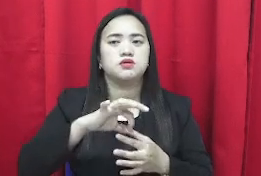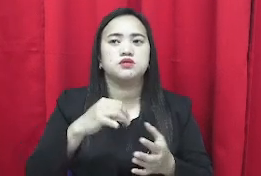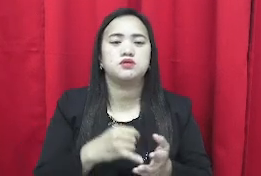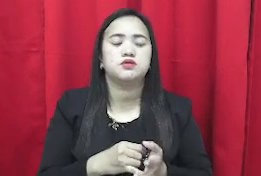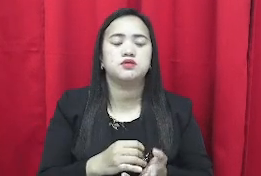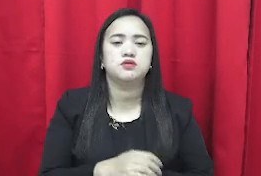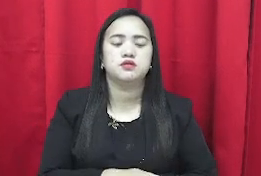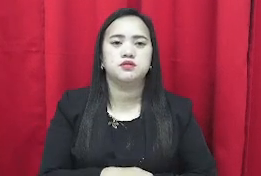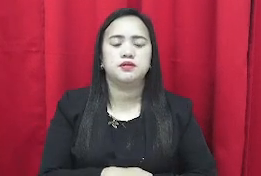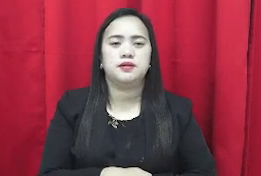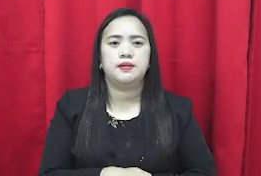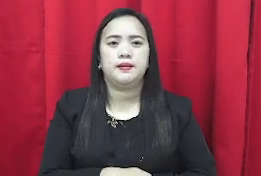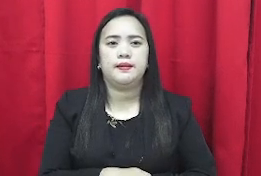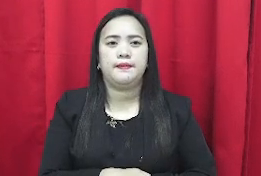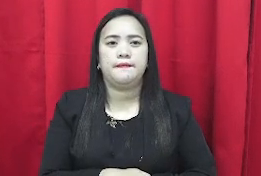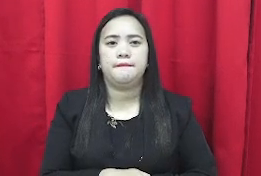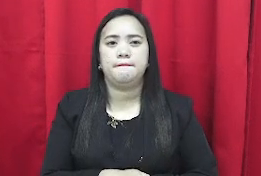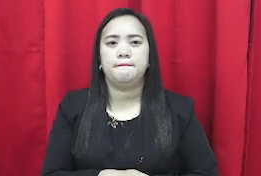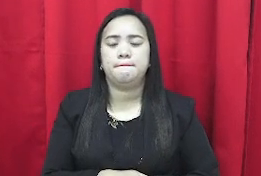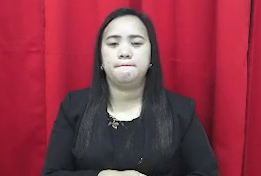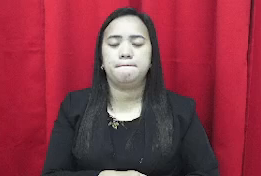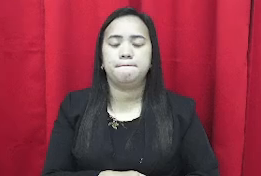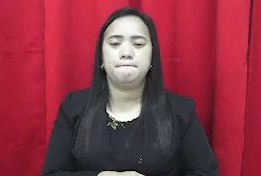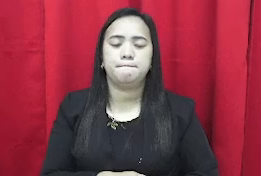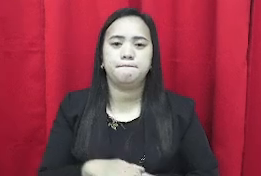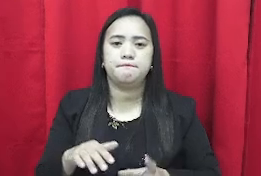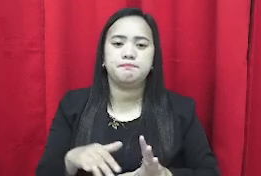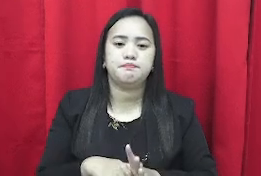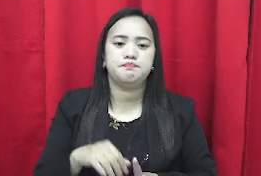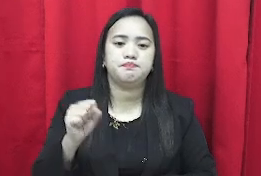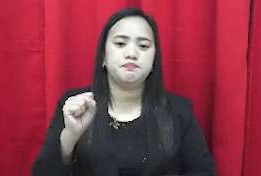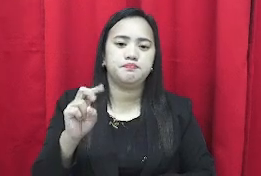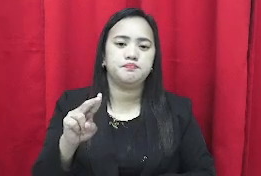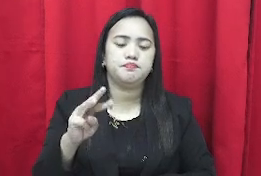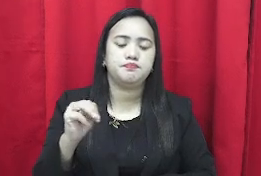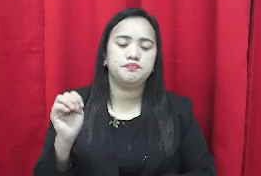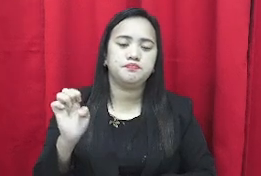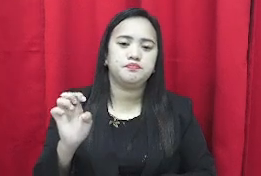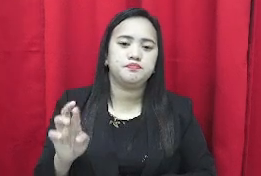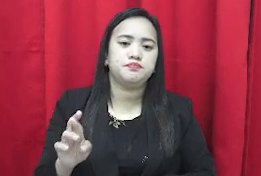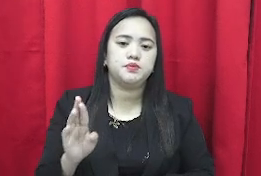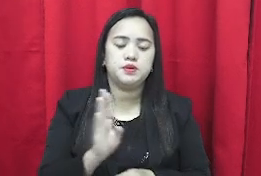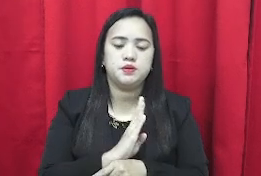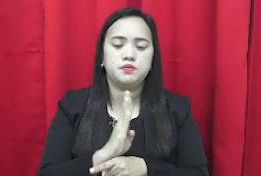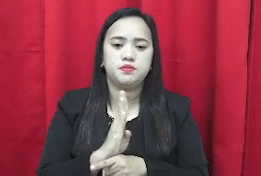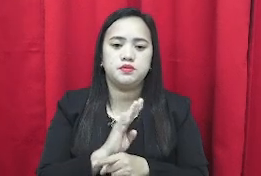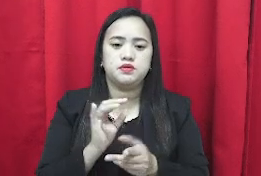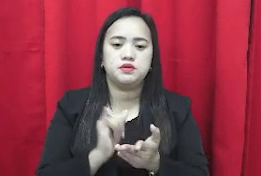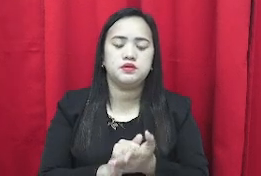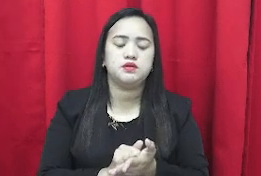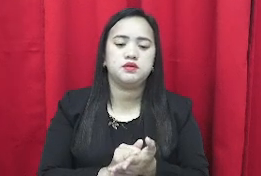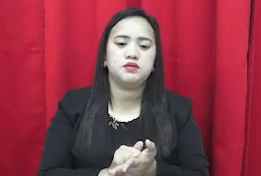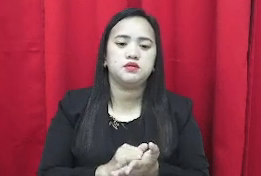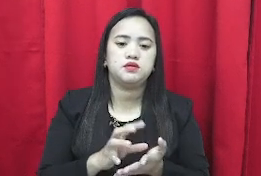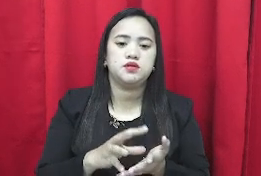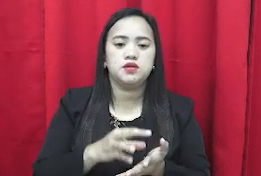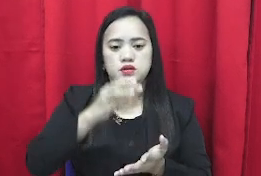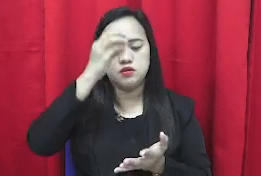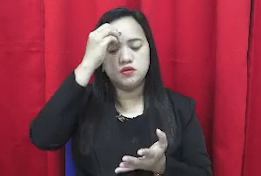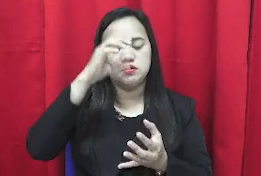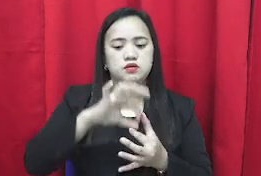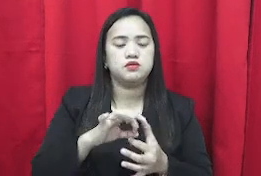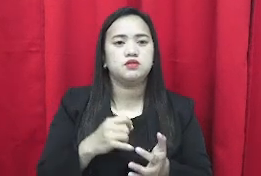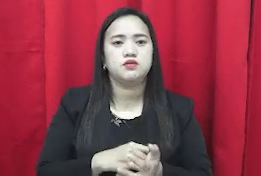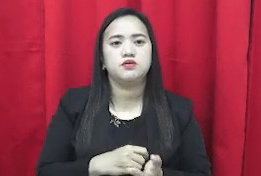sa ating mga anak sa programang ito sa summer balikatan na matutunan nila na sila ay isang mabuti